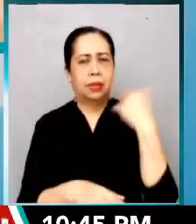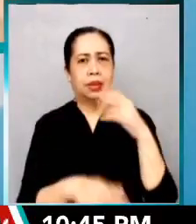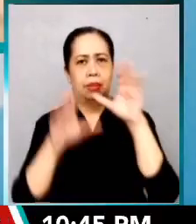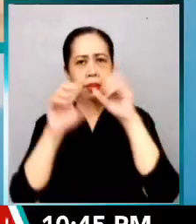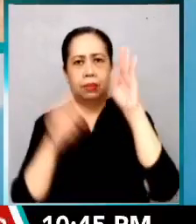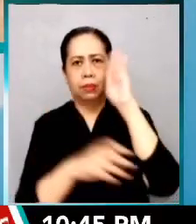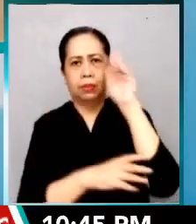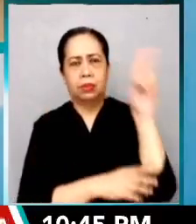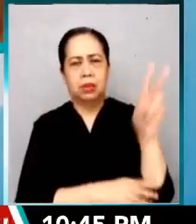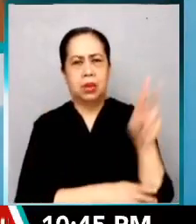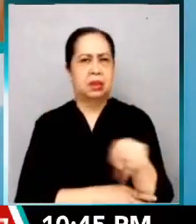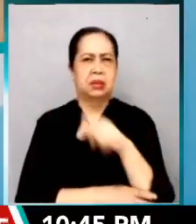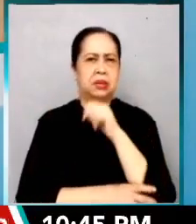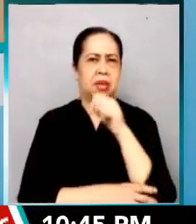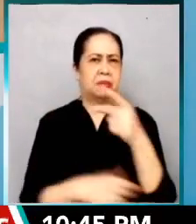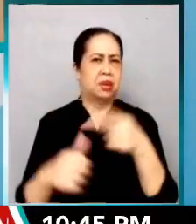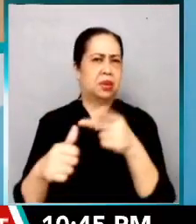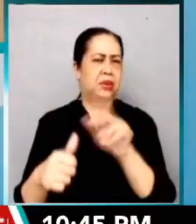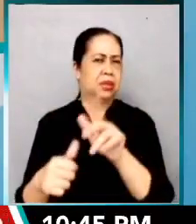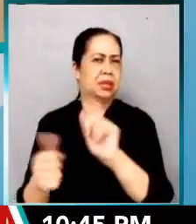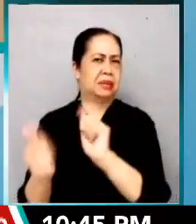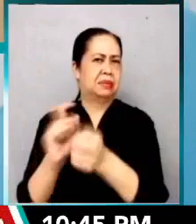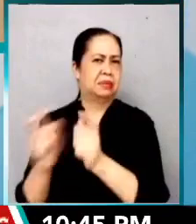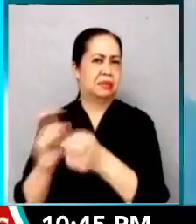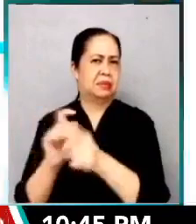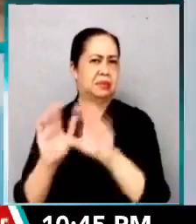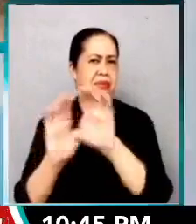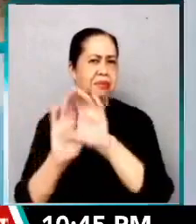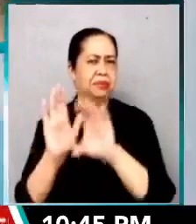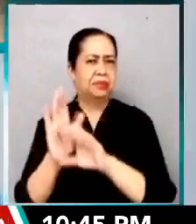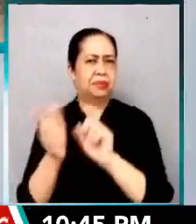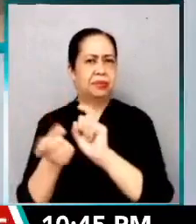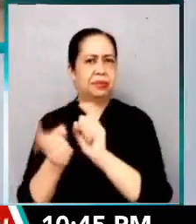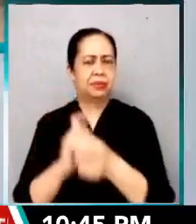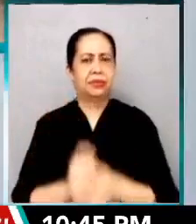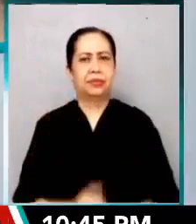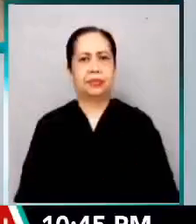na hindi prioridad ng administrasyon ang tsatsa.